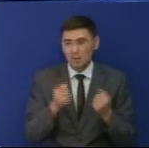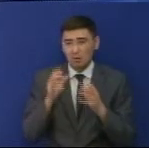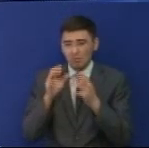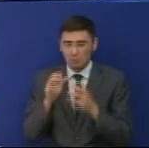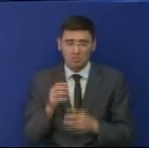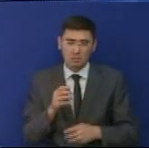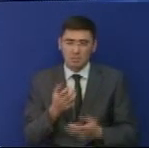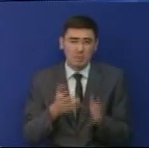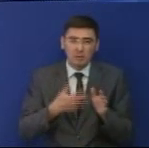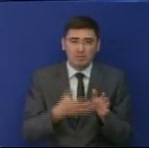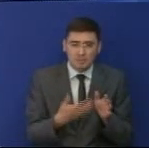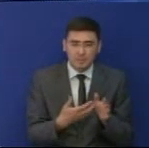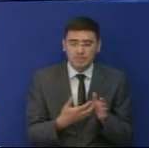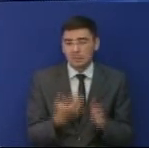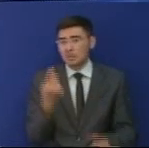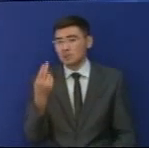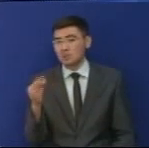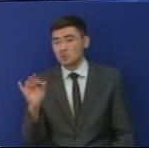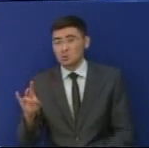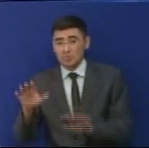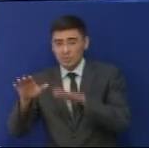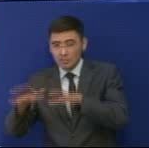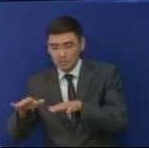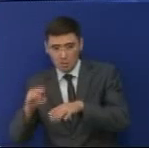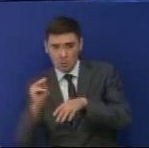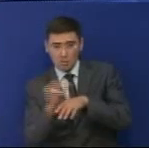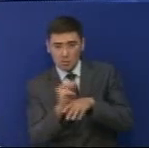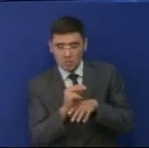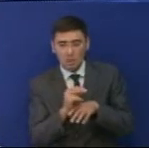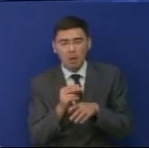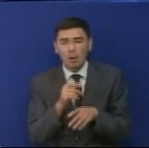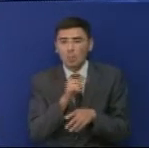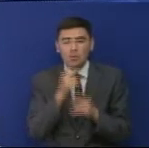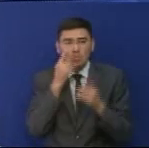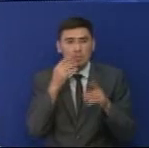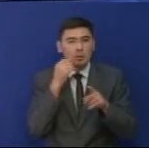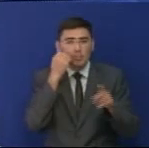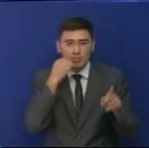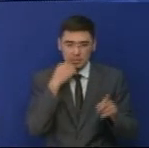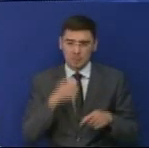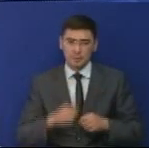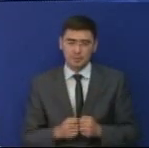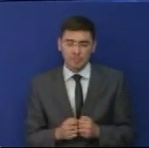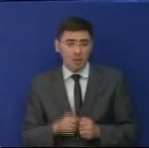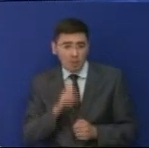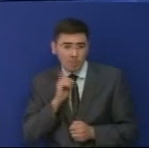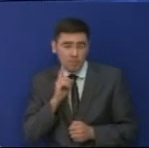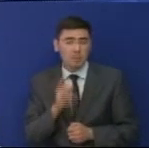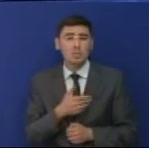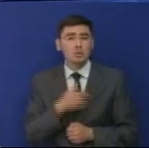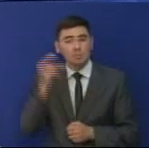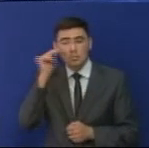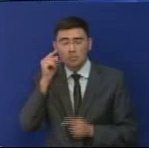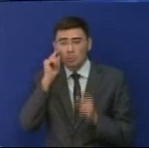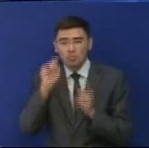в специализированный центр по обслуживанию населения на обучение этой категории приходят в основном люди пожилого возраста. А молодежь больше проявляет интерес